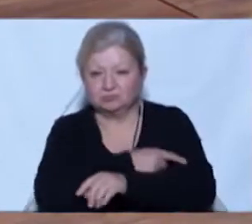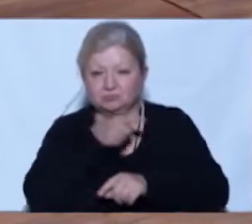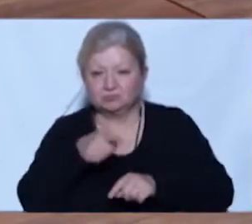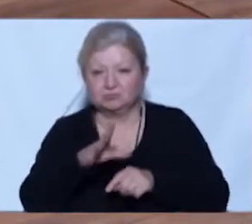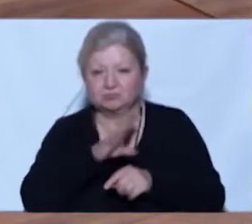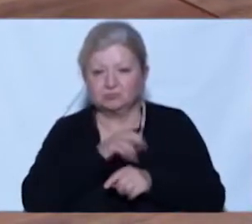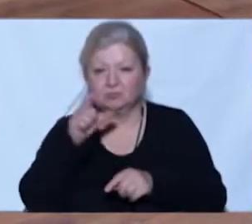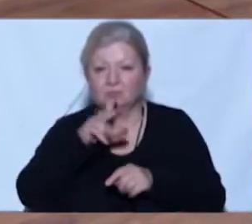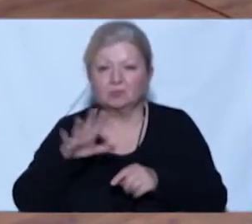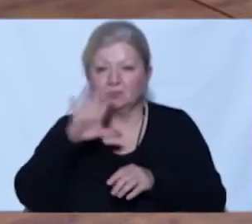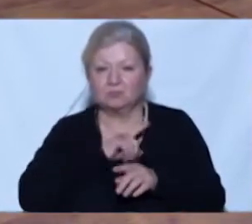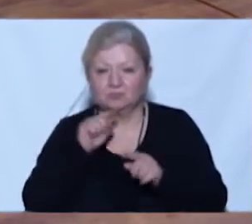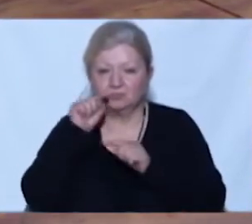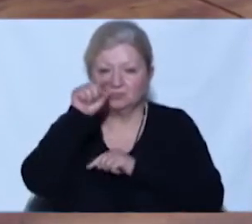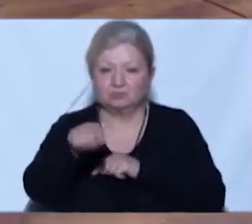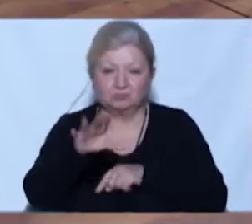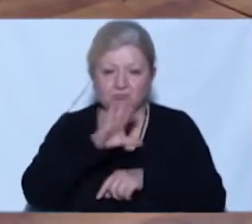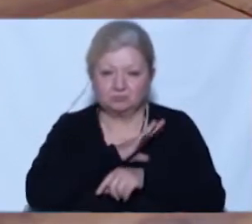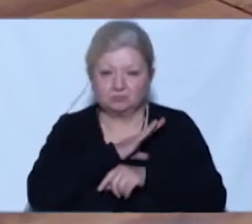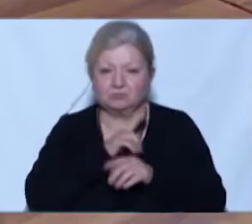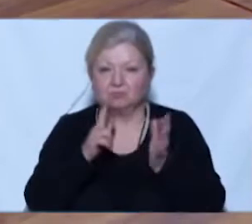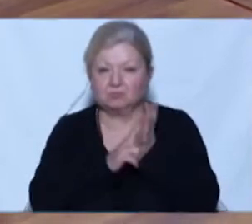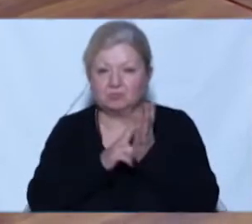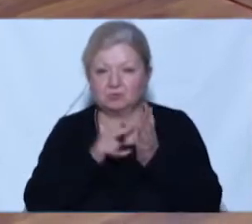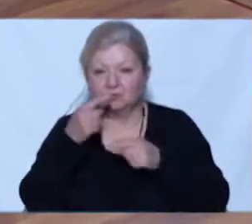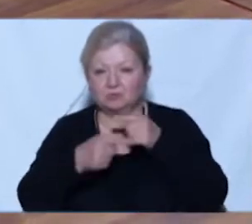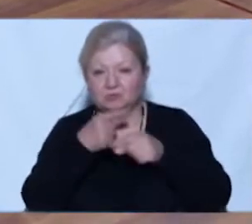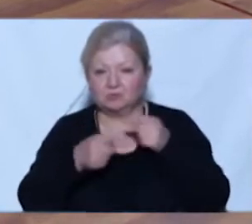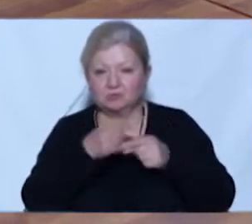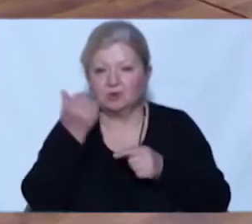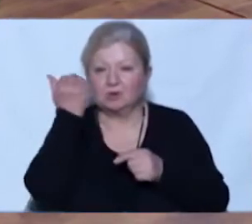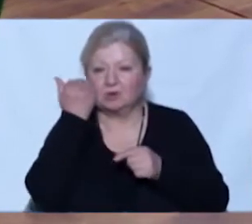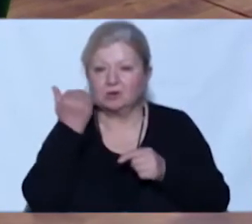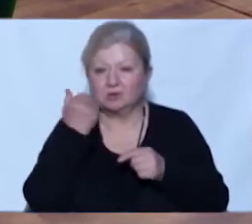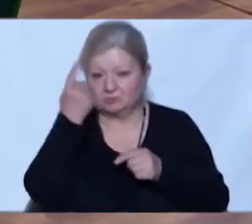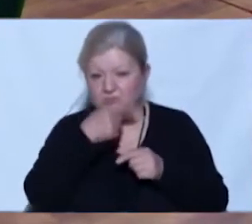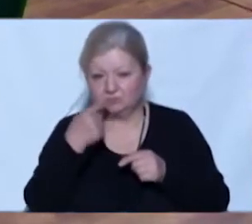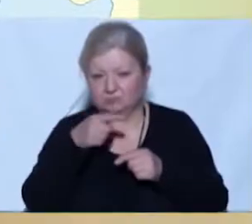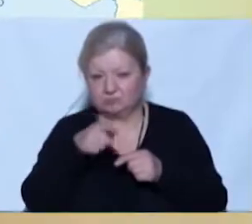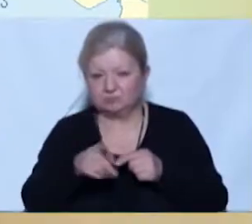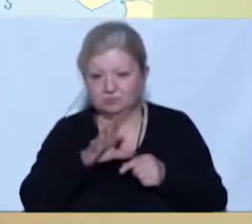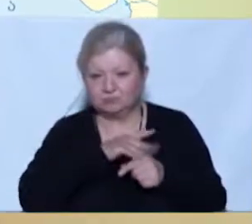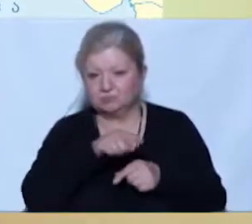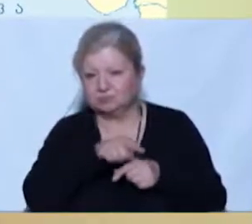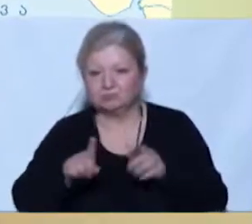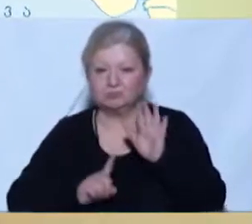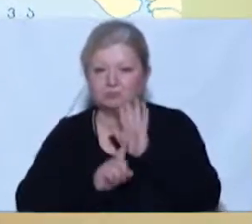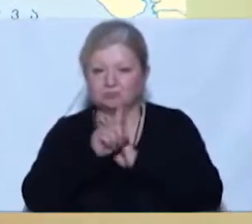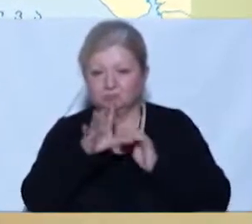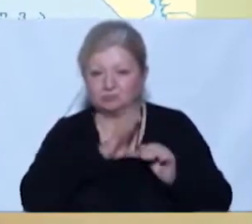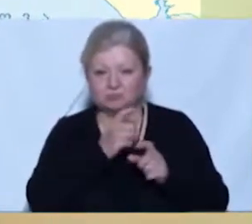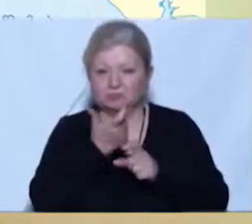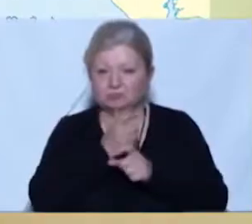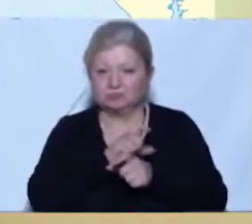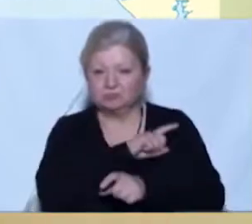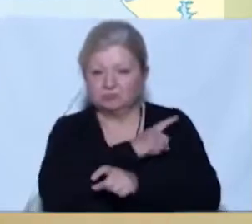გარკვეულწილად ევროპაშიც შევიდა მერვე საუკუნეში არაბების სახით. Ამ დროიდან მათ ძალიან მყარად მოიკიდეს ხო ფეხი,